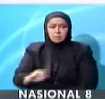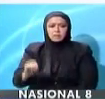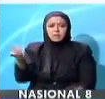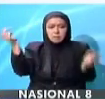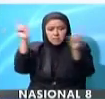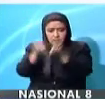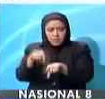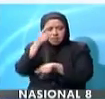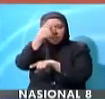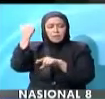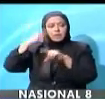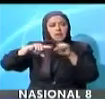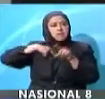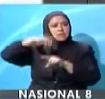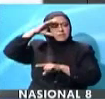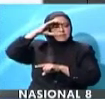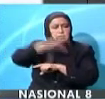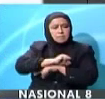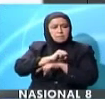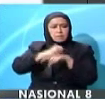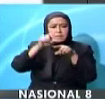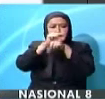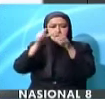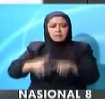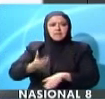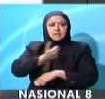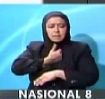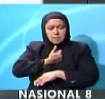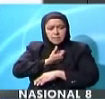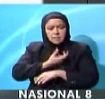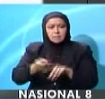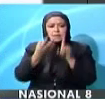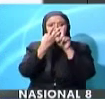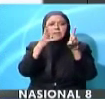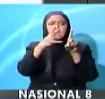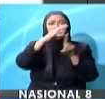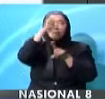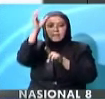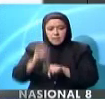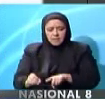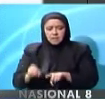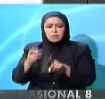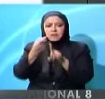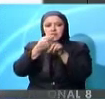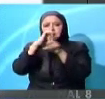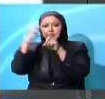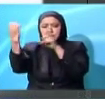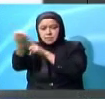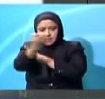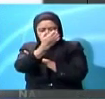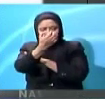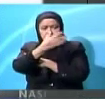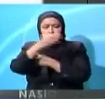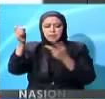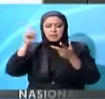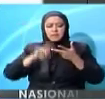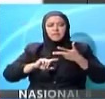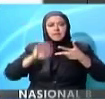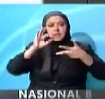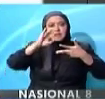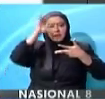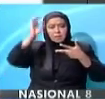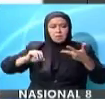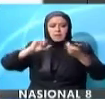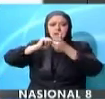atas kecuaian pengguna, 14% aspek persekitaran, 9% permasalahan